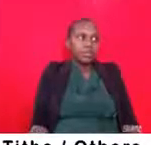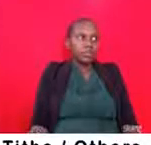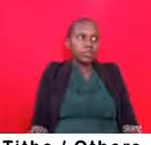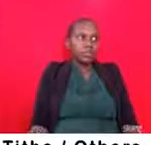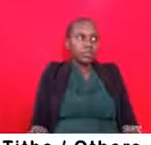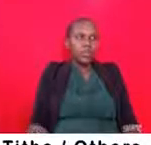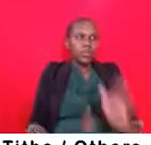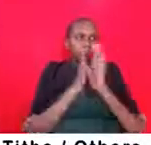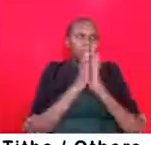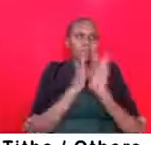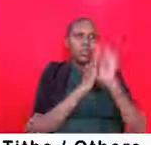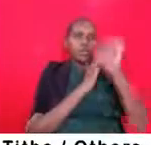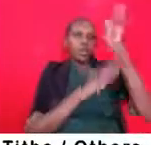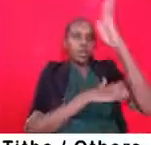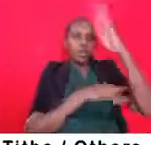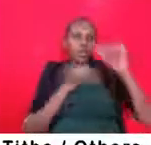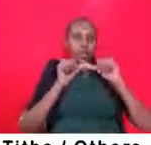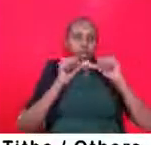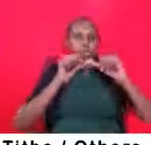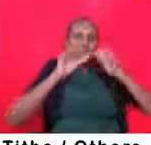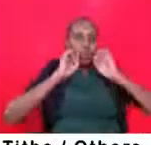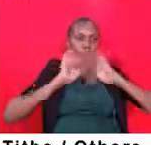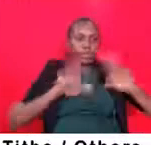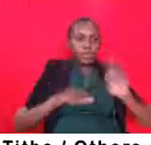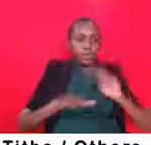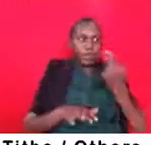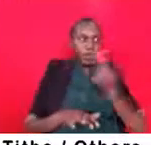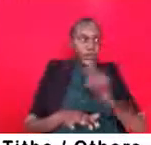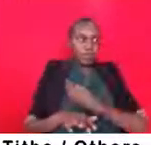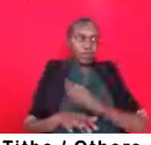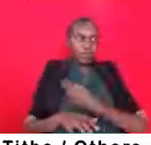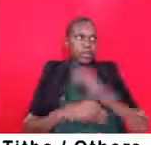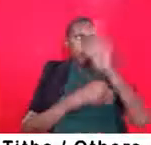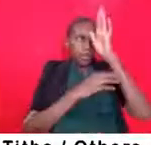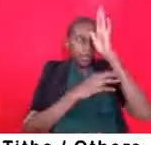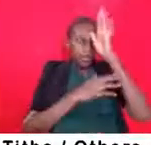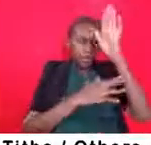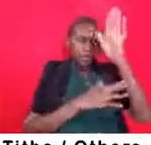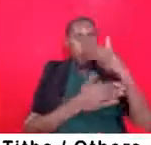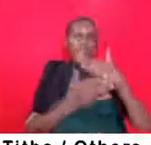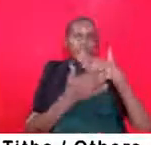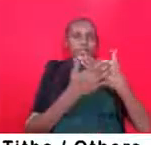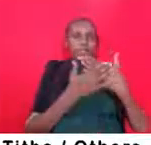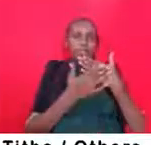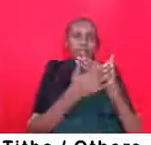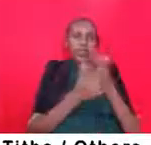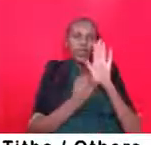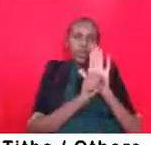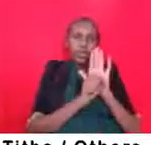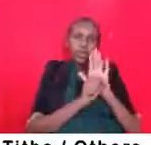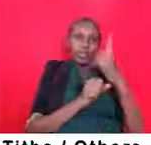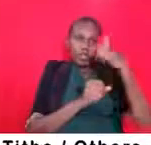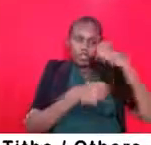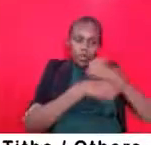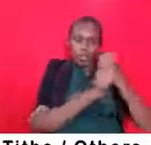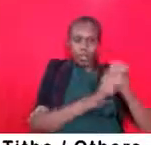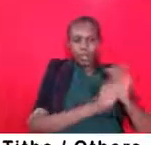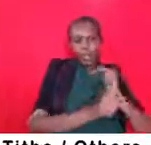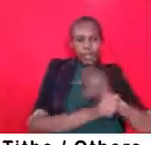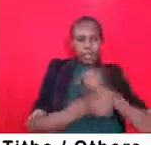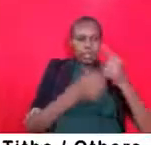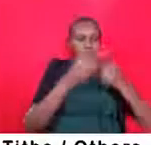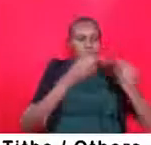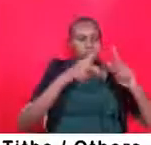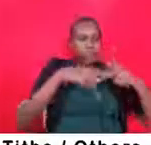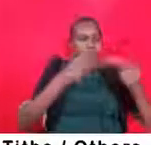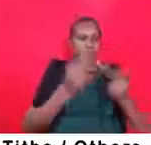Tuomba ya kwamba Mungu azidi kutubariki. Baba, ni shukrani kubwa kwa sababu ya kuweza kutuleta katika nyumba